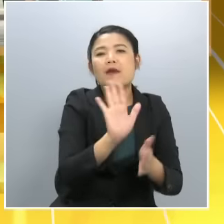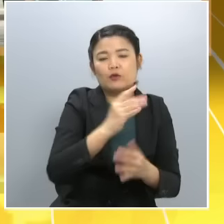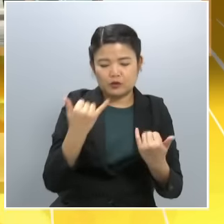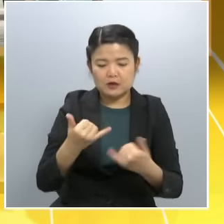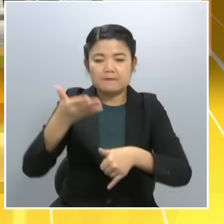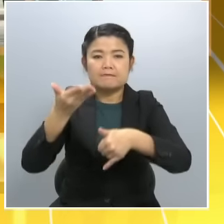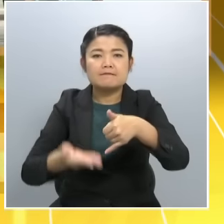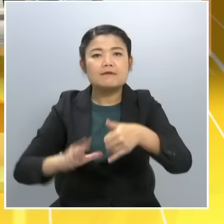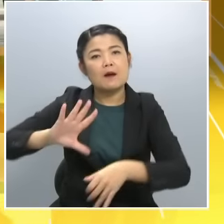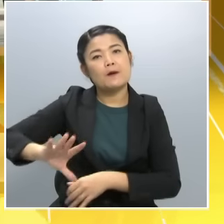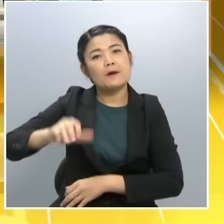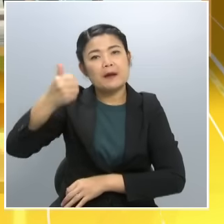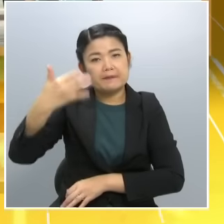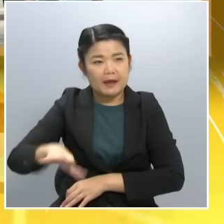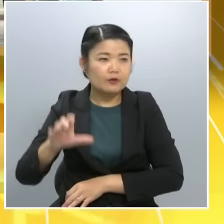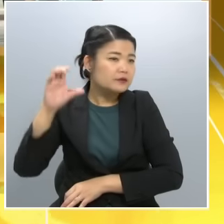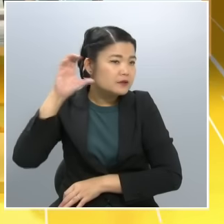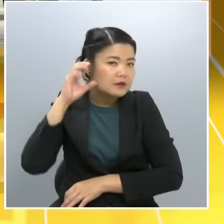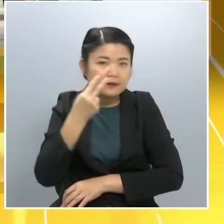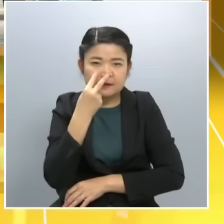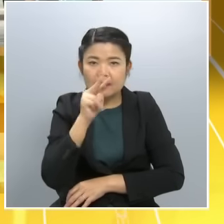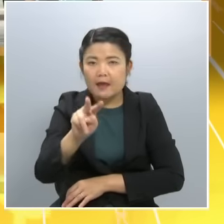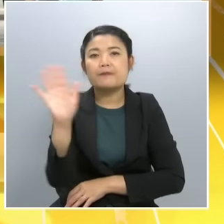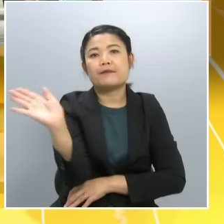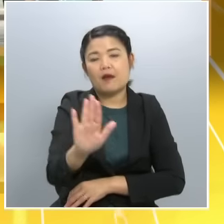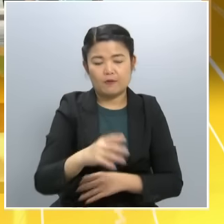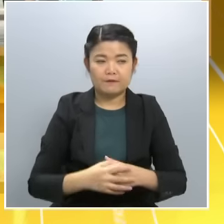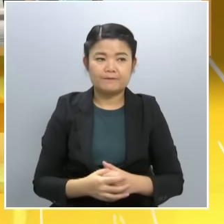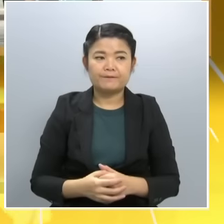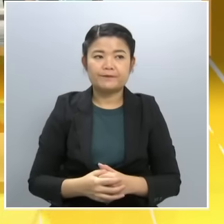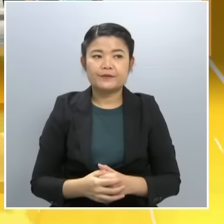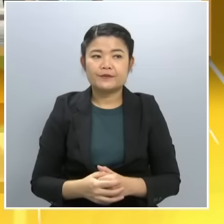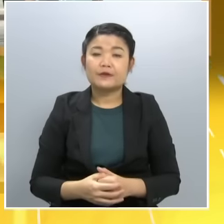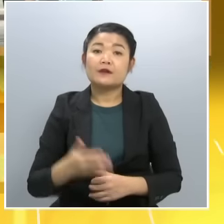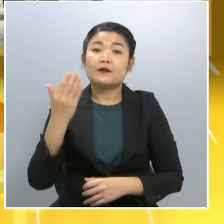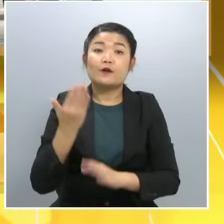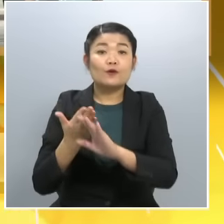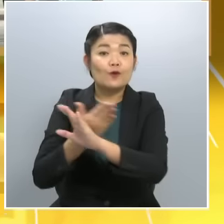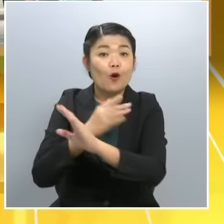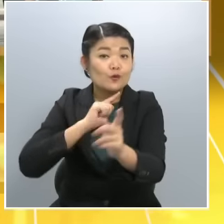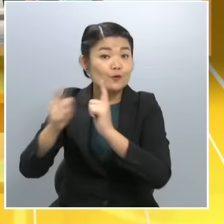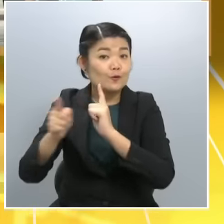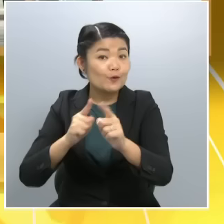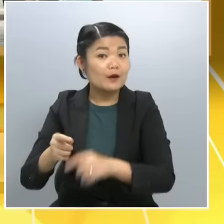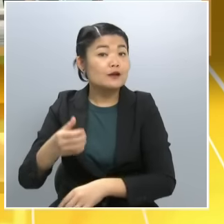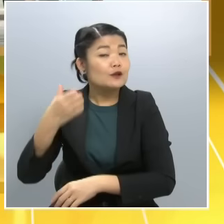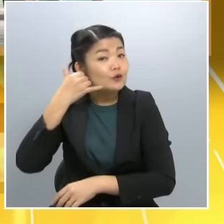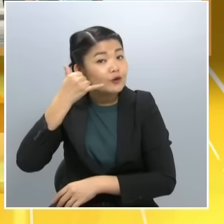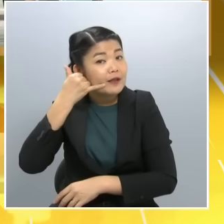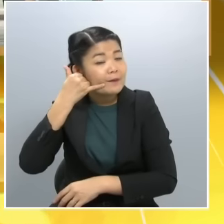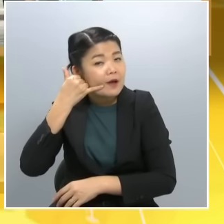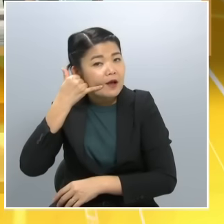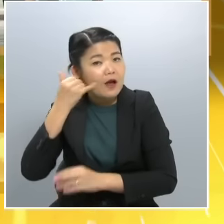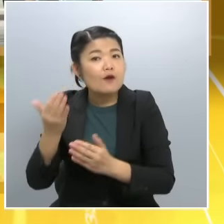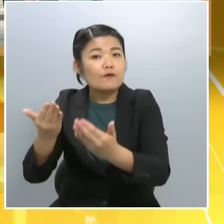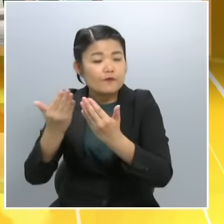แล้วแล้วก็บอกอย่าไปเชื่อในสิ่งที่ตาเห็นคุณวุดดี้ยังบอกว่าก่อนมาได้คโทรศัพท์กับกัญชัยฝากมากราบท่านวอบอกว่า